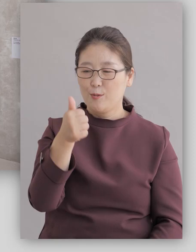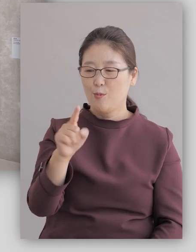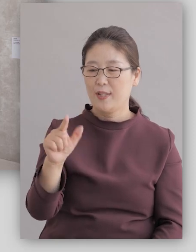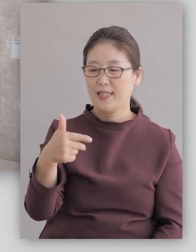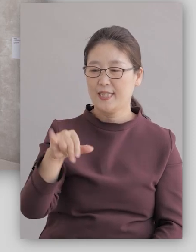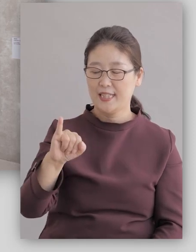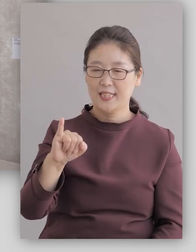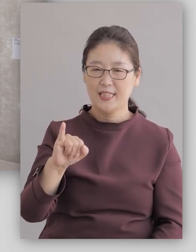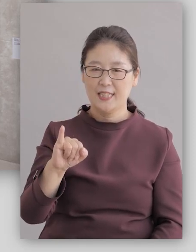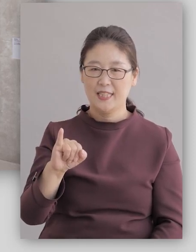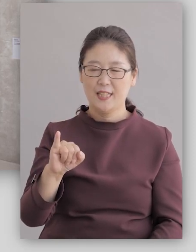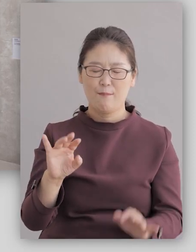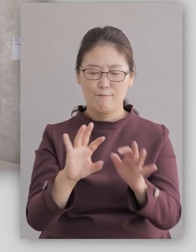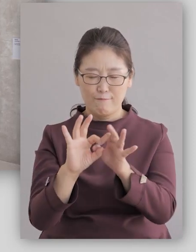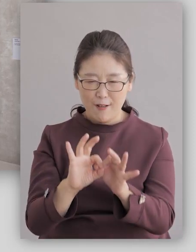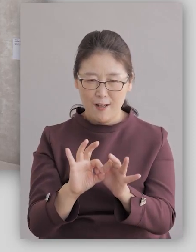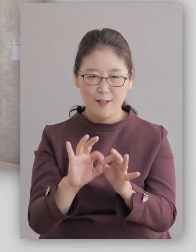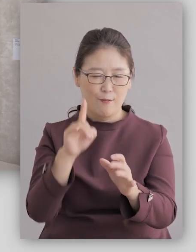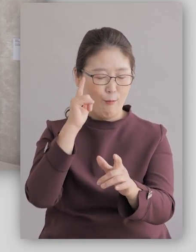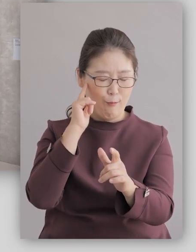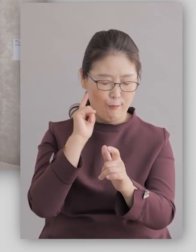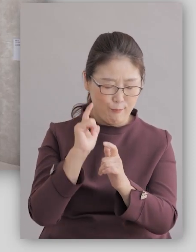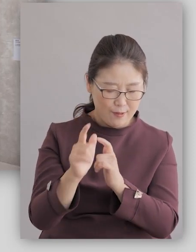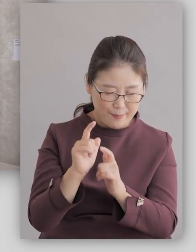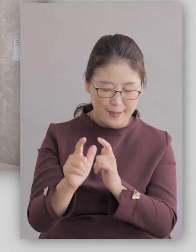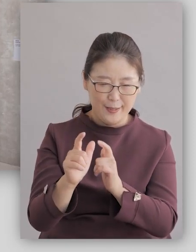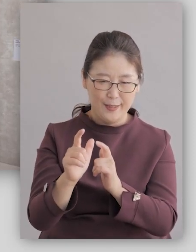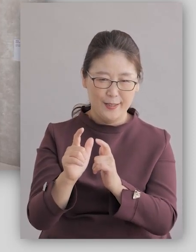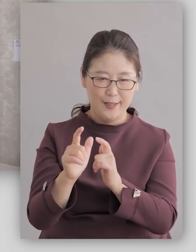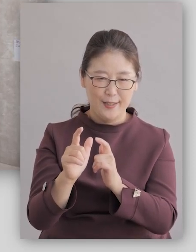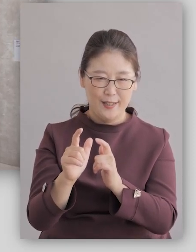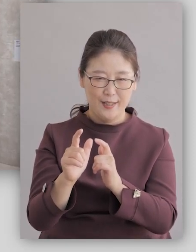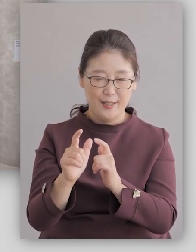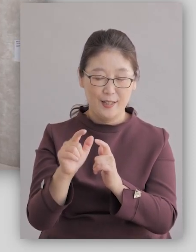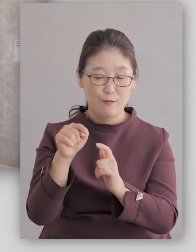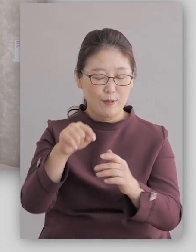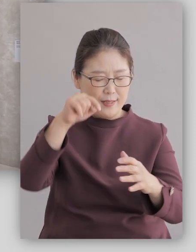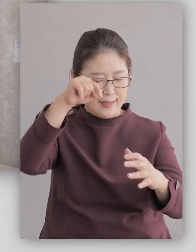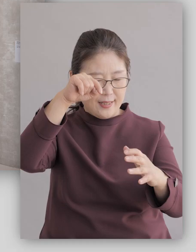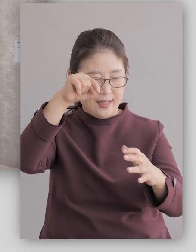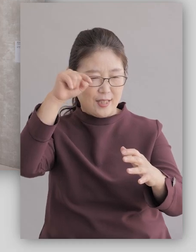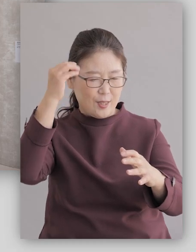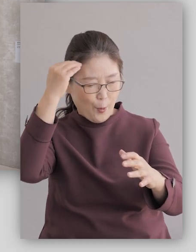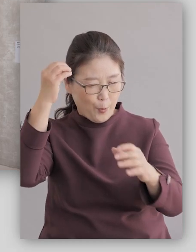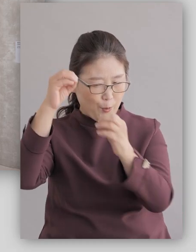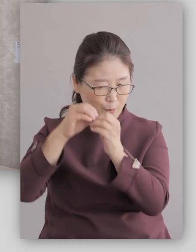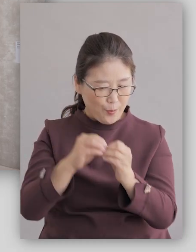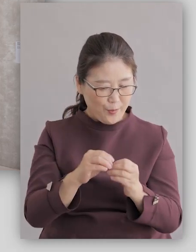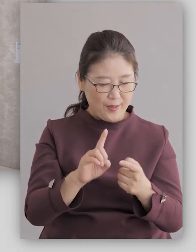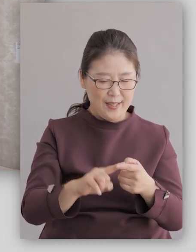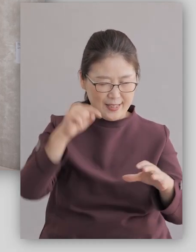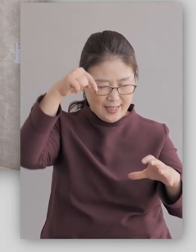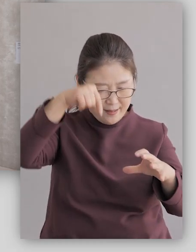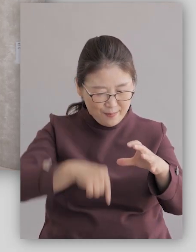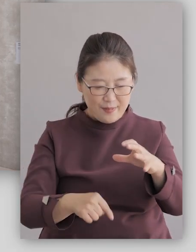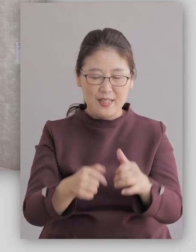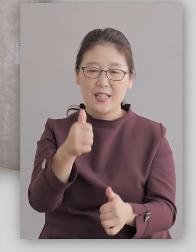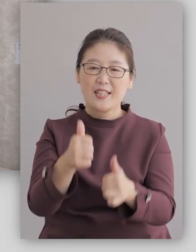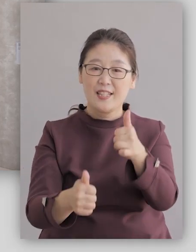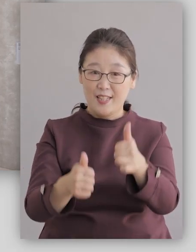대한 이런 고민들을 하면서 좀 더 깊이 있게 전통이라는 부분이나 이런 부분을